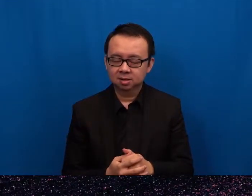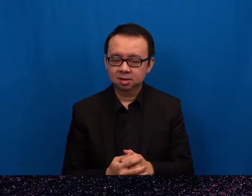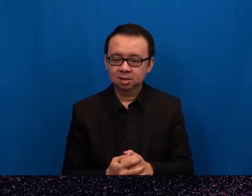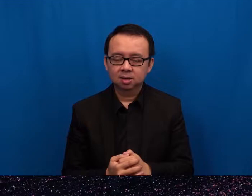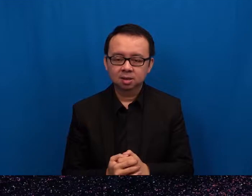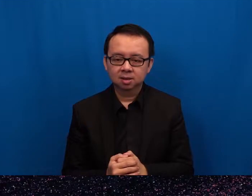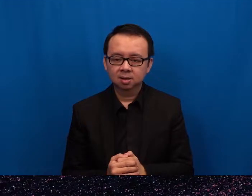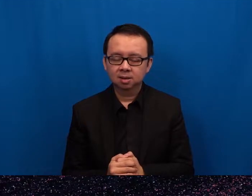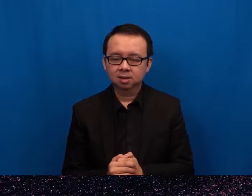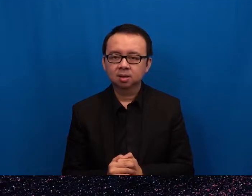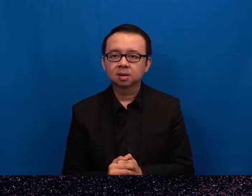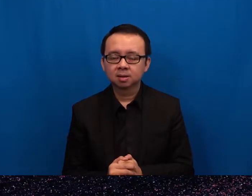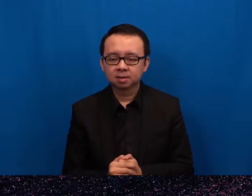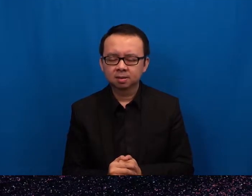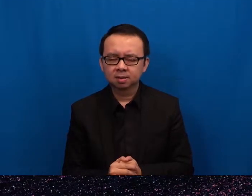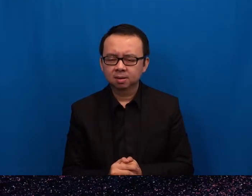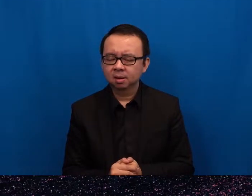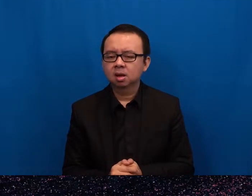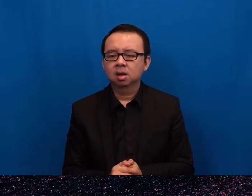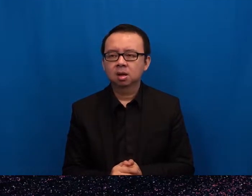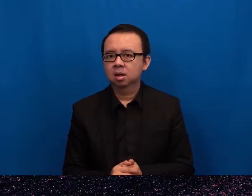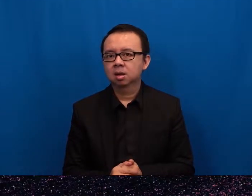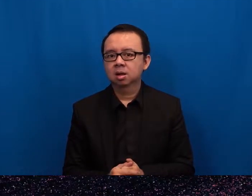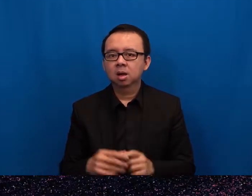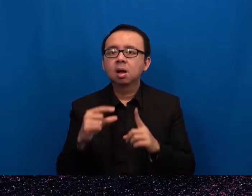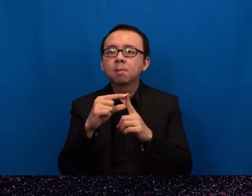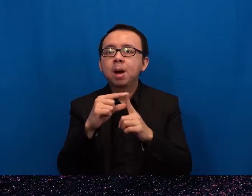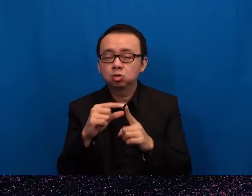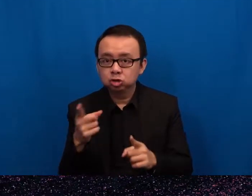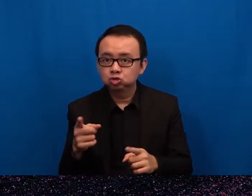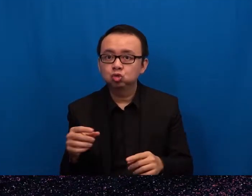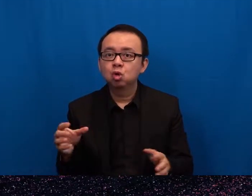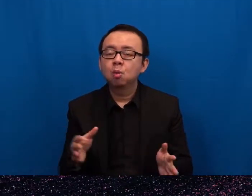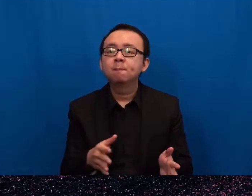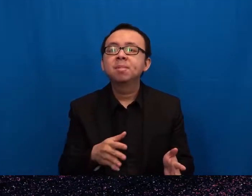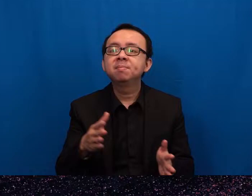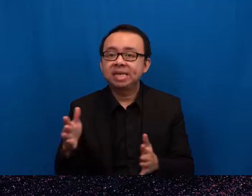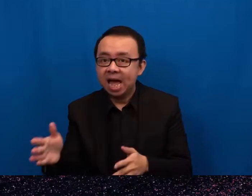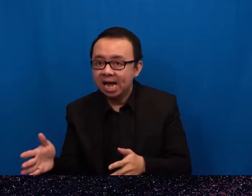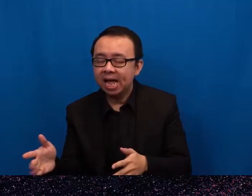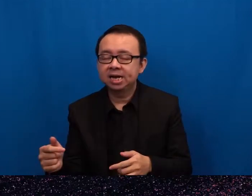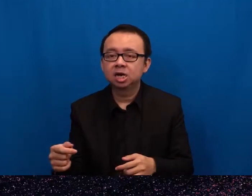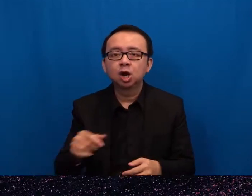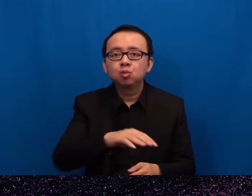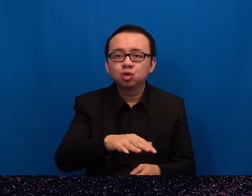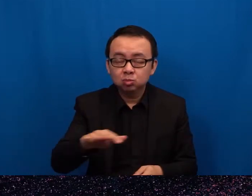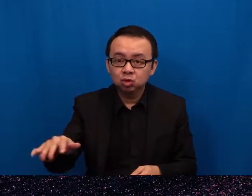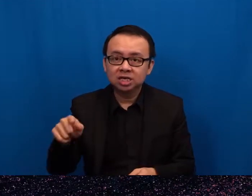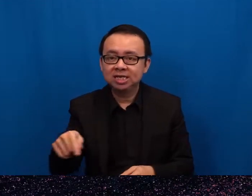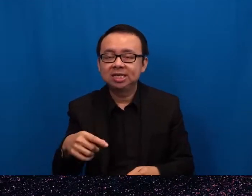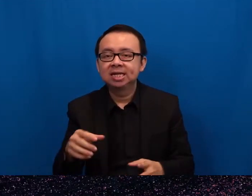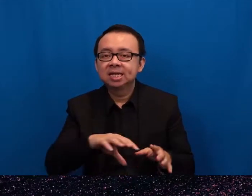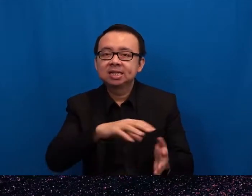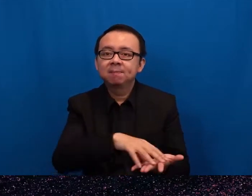Bait Suci, di Serambi Salomos itu, dipindahkan ke ruang kuliah Tiranus. Jadi memuridkan di tempat